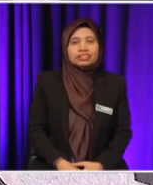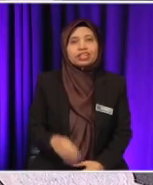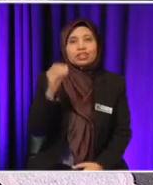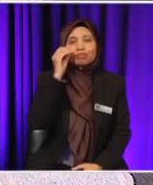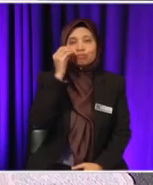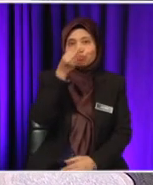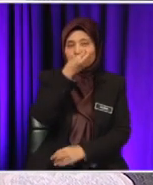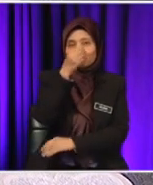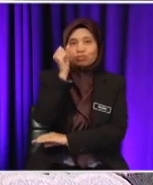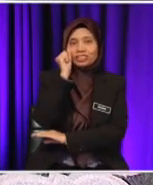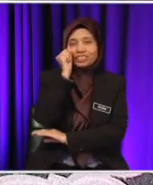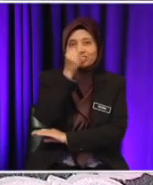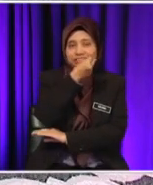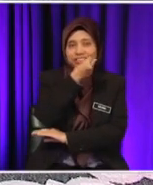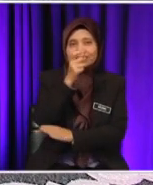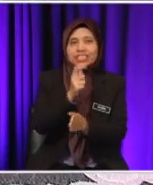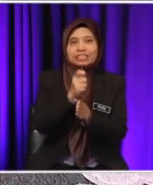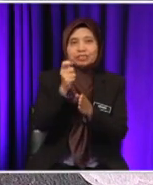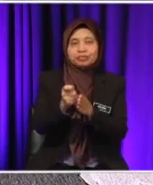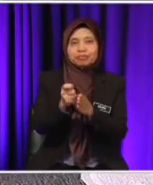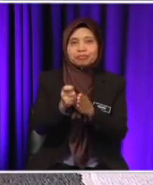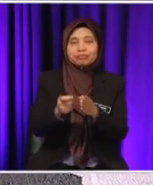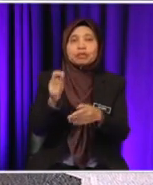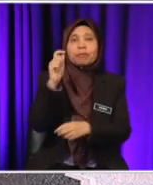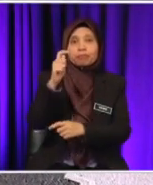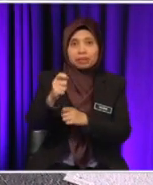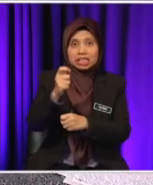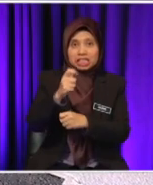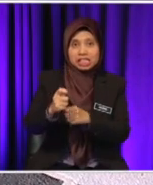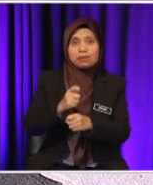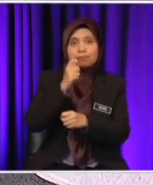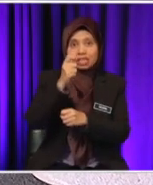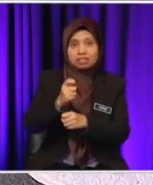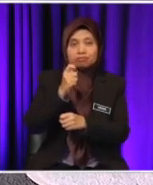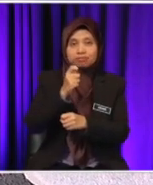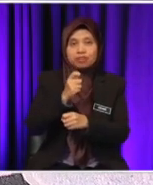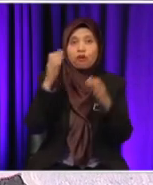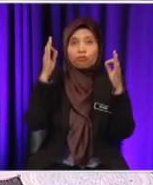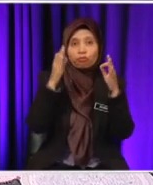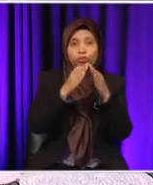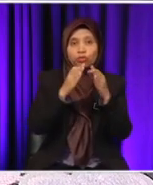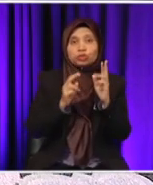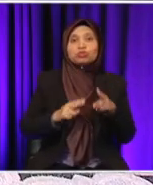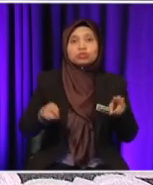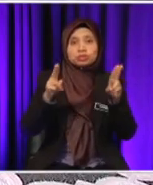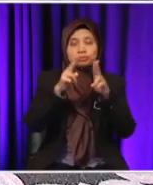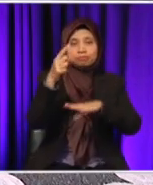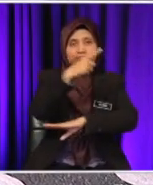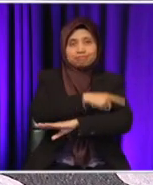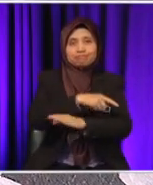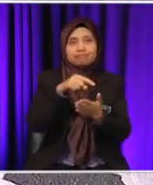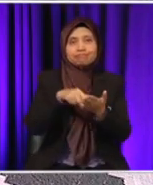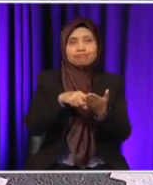tubuh mekar di tepi Perigi karya adaptasi Fokus utama untuk pembelajaran di hari ini